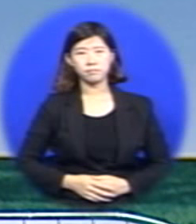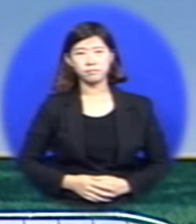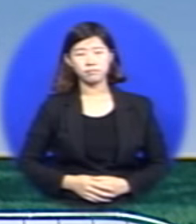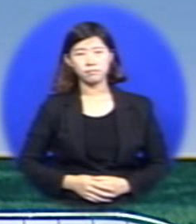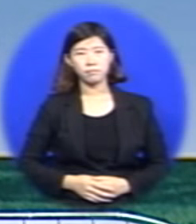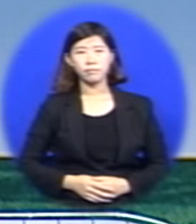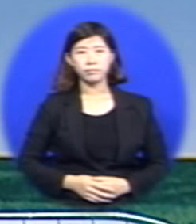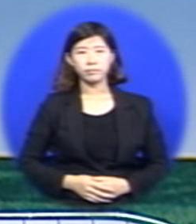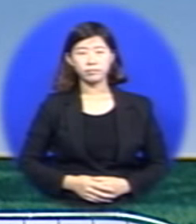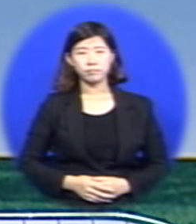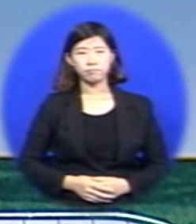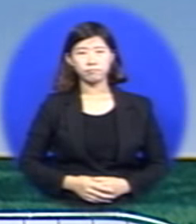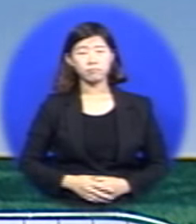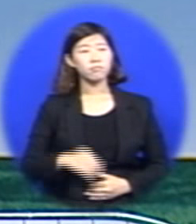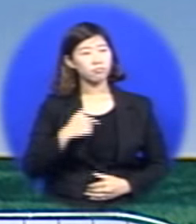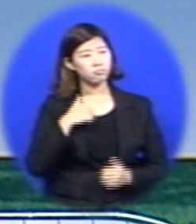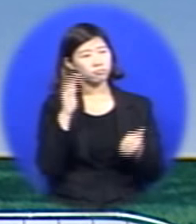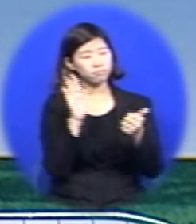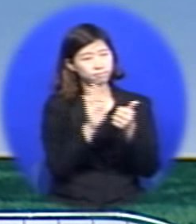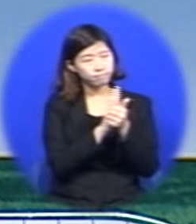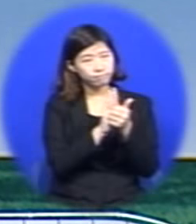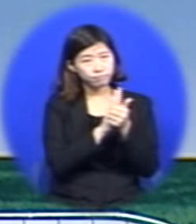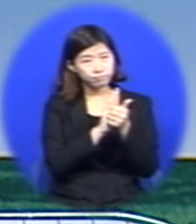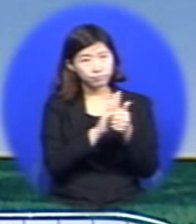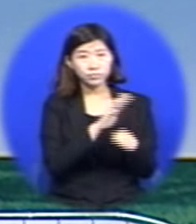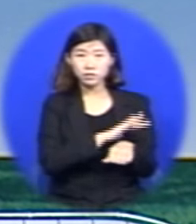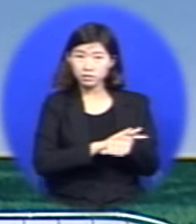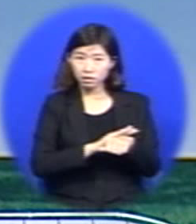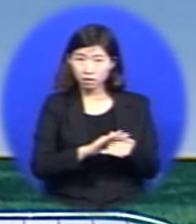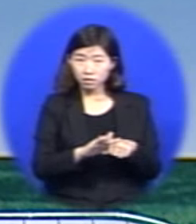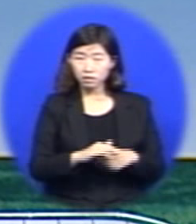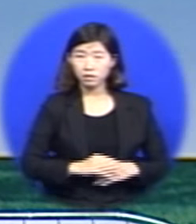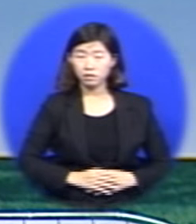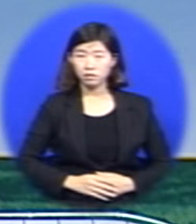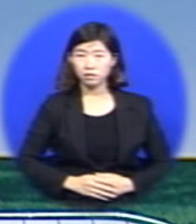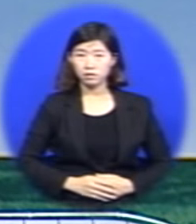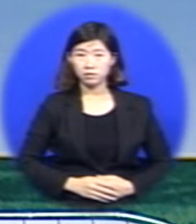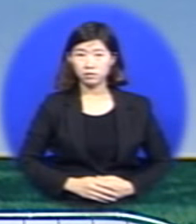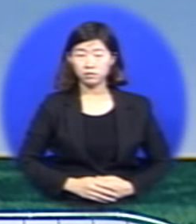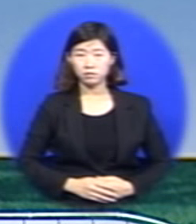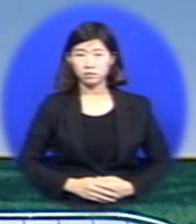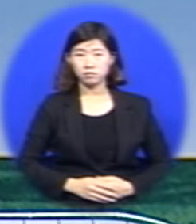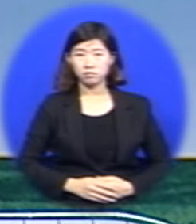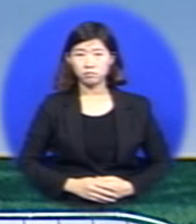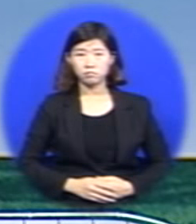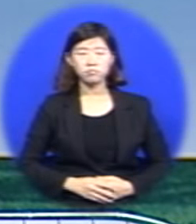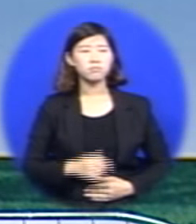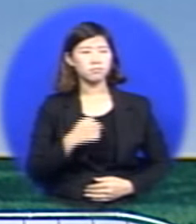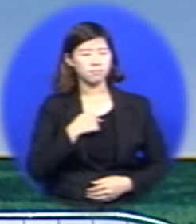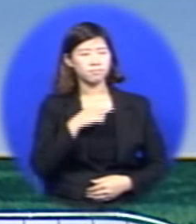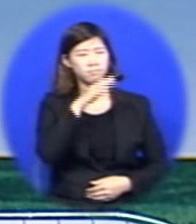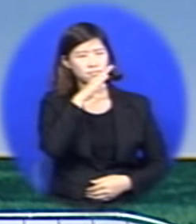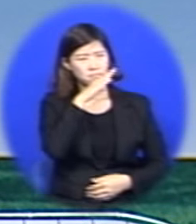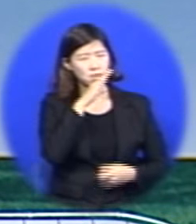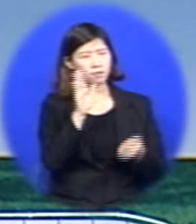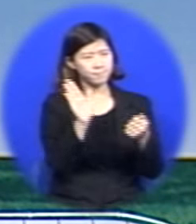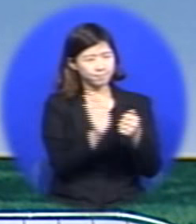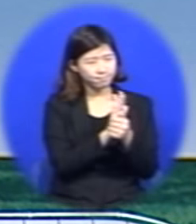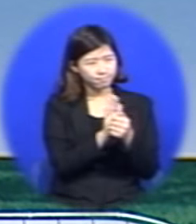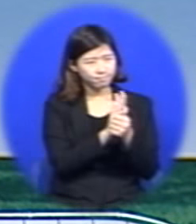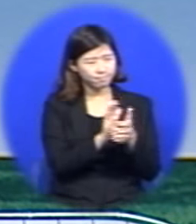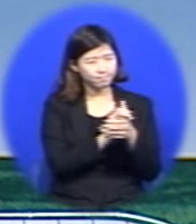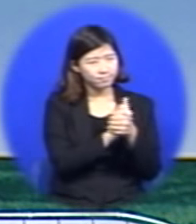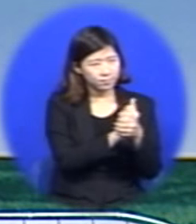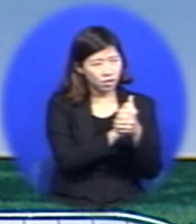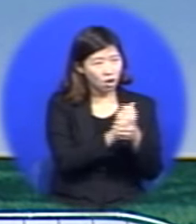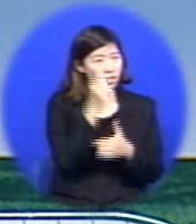다정하게 대했는가? 내가 그 사람을 다정하게 대했는가? 정을 느끼도록 내가 그렇게 대했는가?